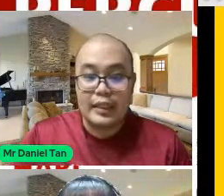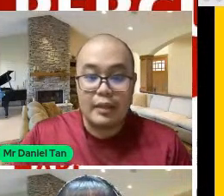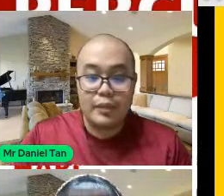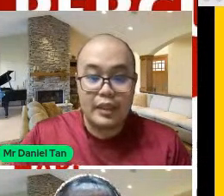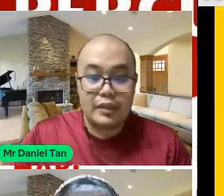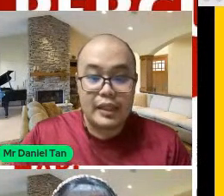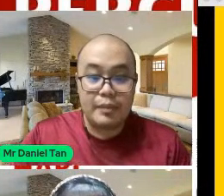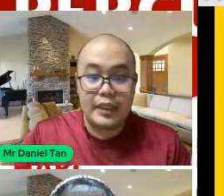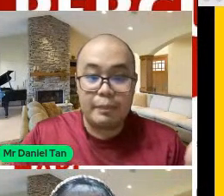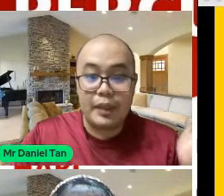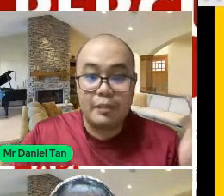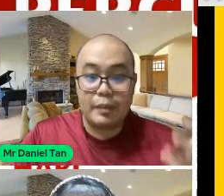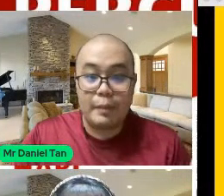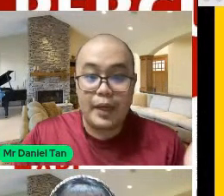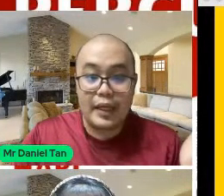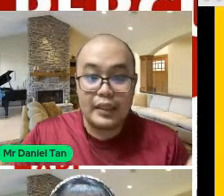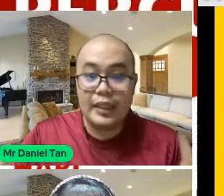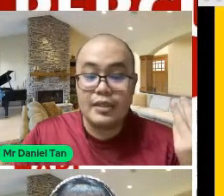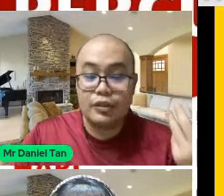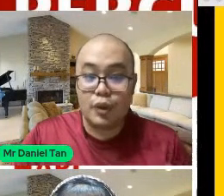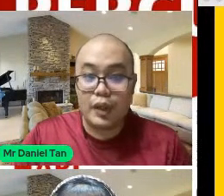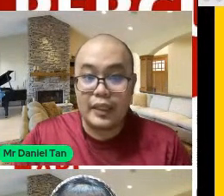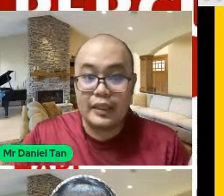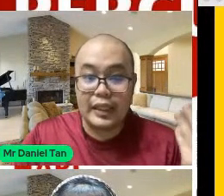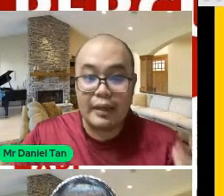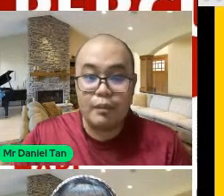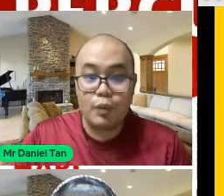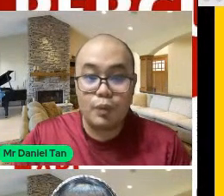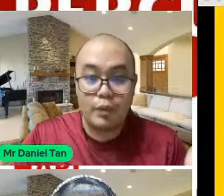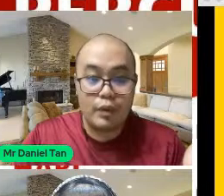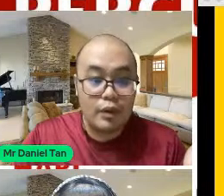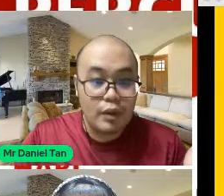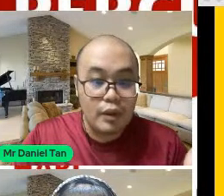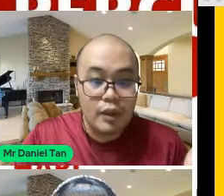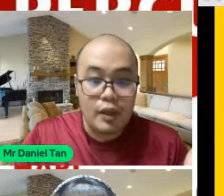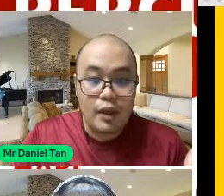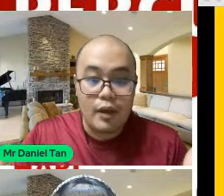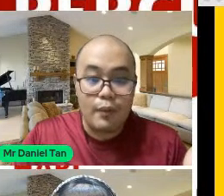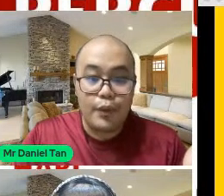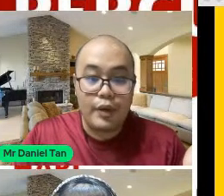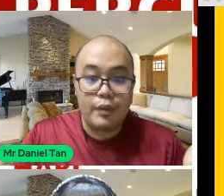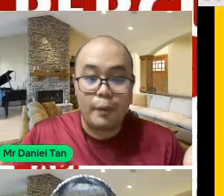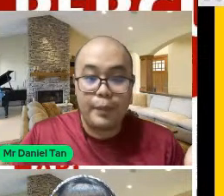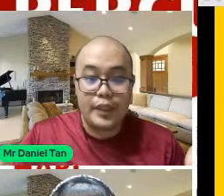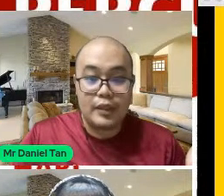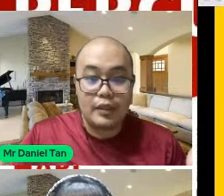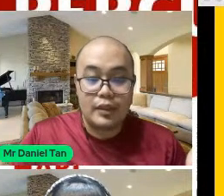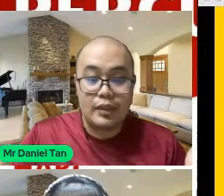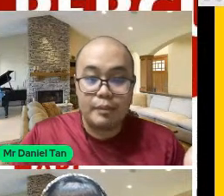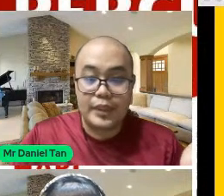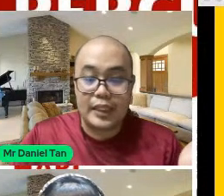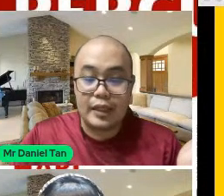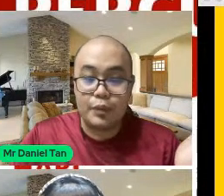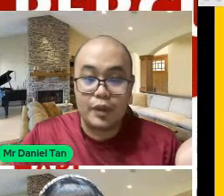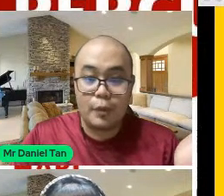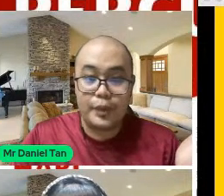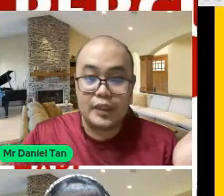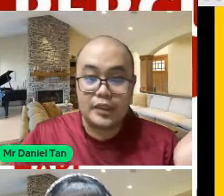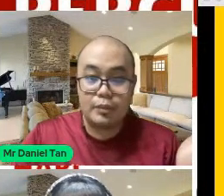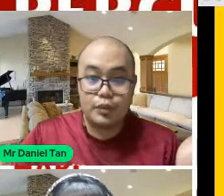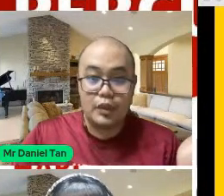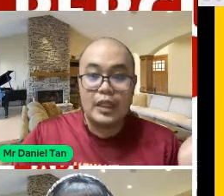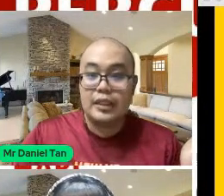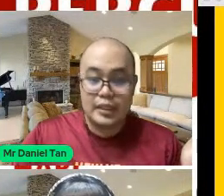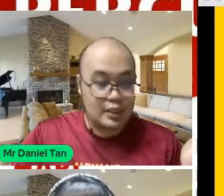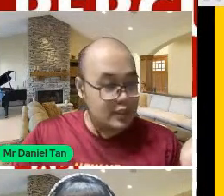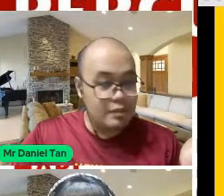dan beliau telah mendapat beberapa kali Johan dalam I were Open pedang Jember